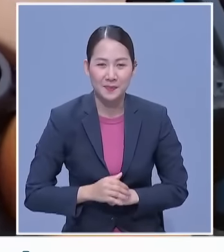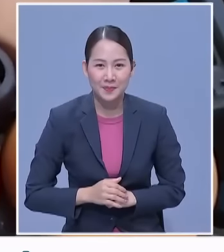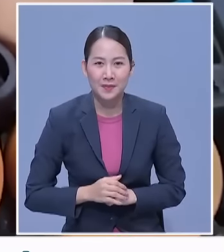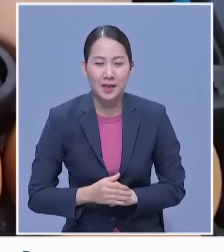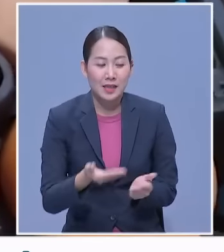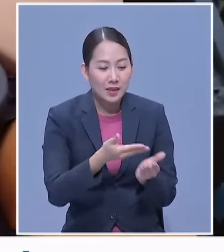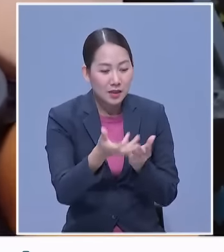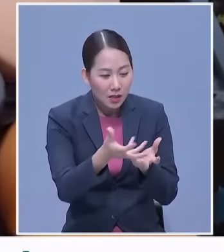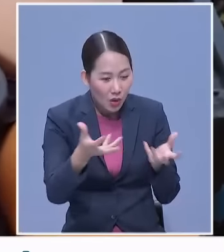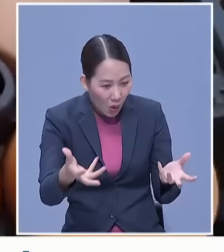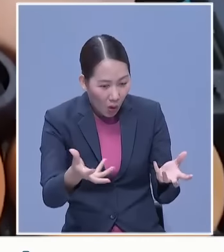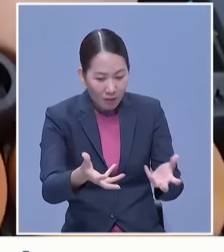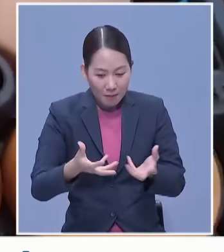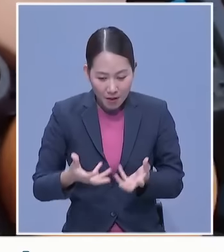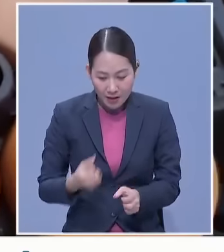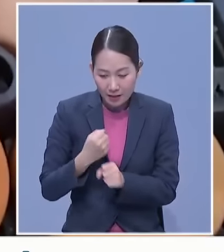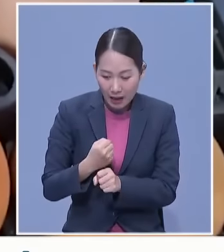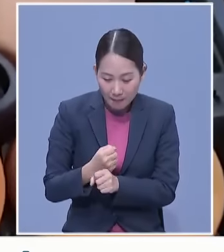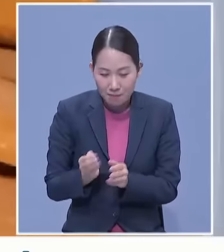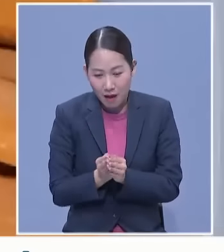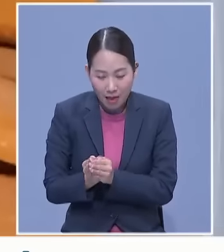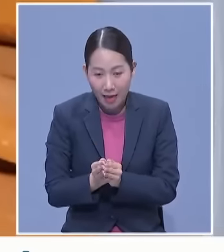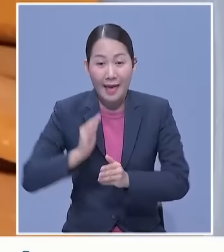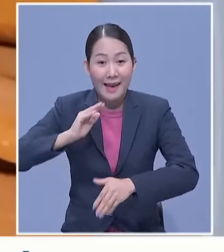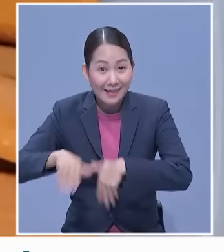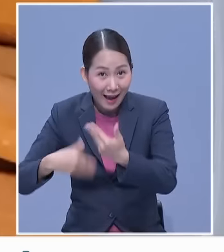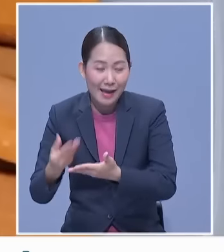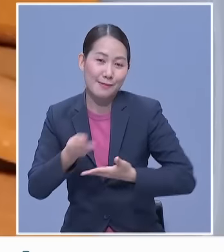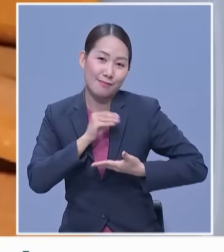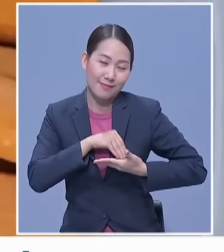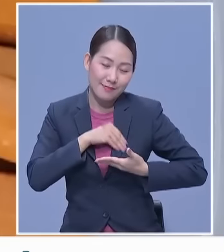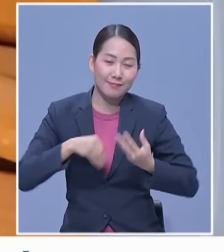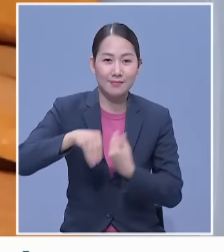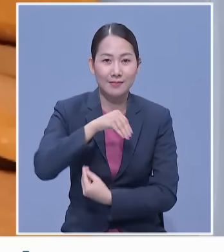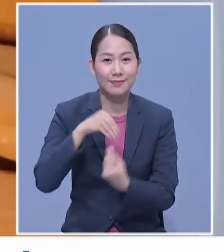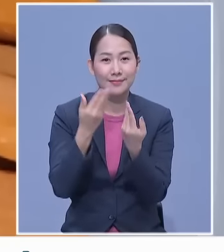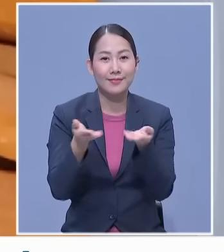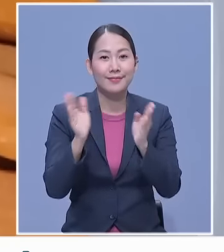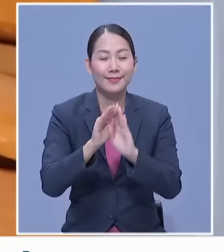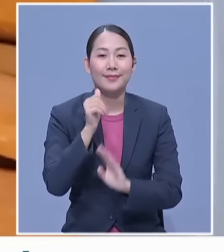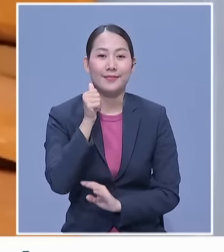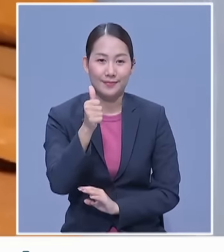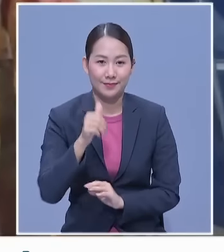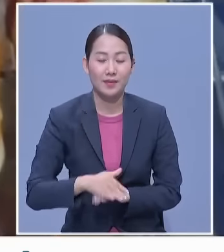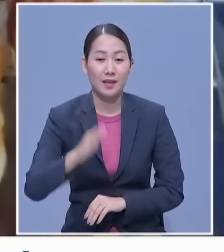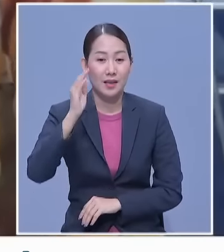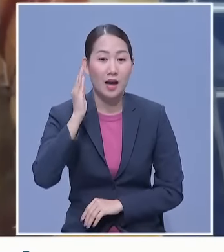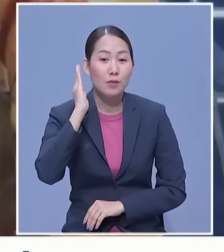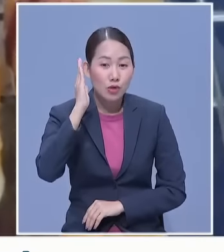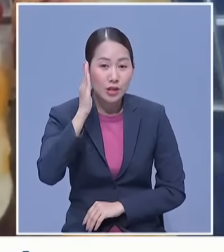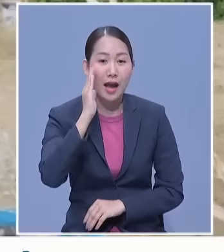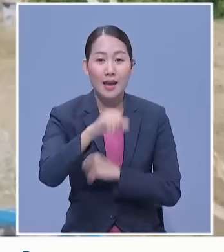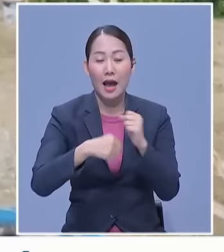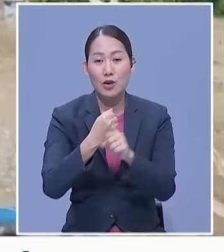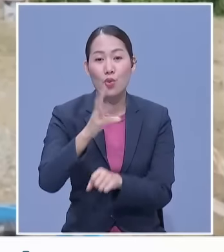ครอบครัวนะครับอย่างคุณส้มปันพงษ์ธันกาอายุ 63ปีนะฮะรับจ้างทำปืน